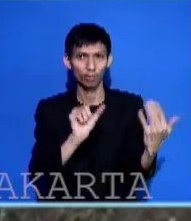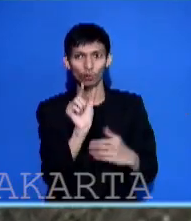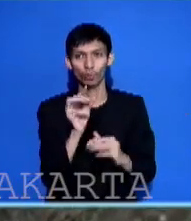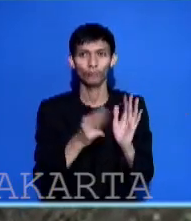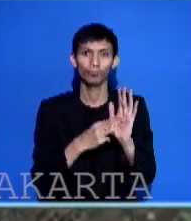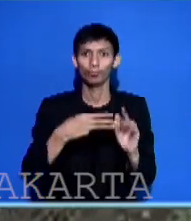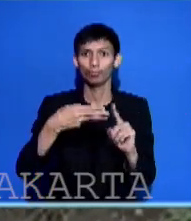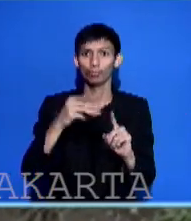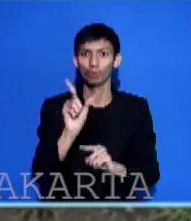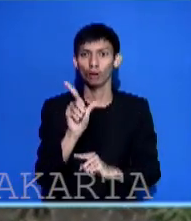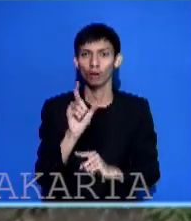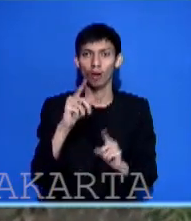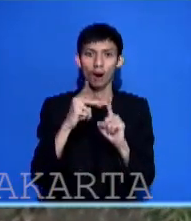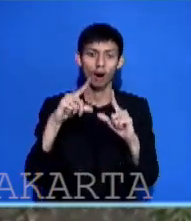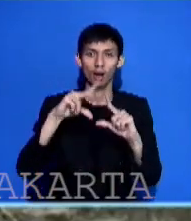rriusi